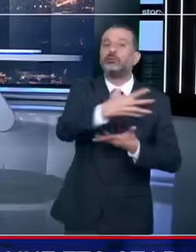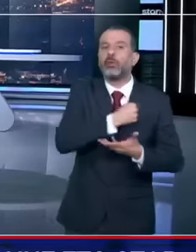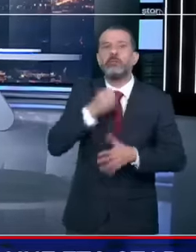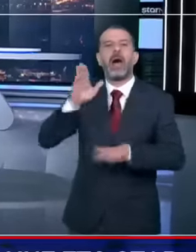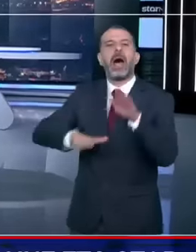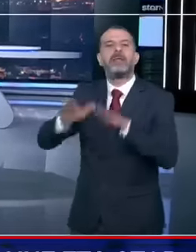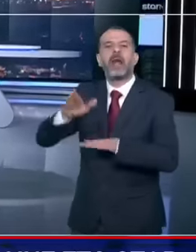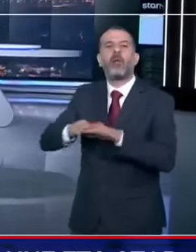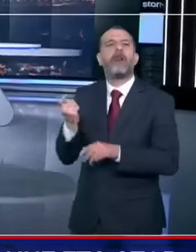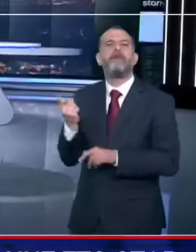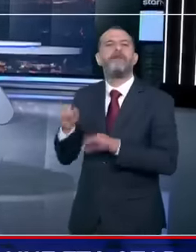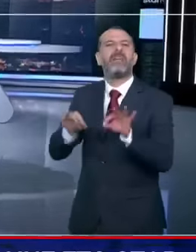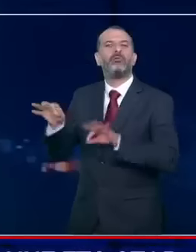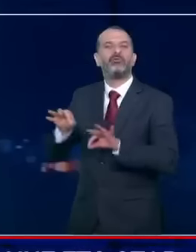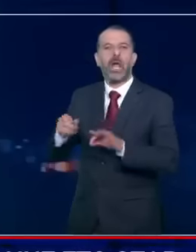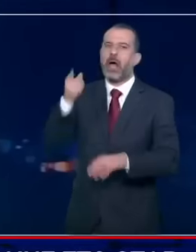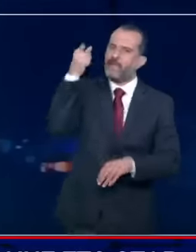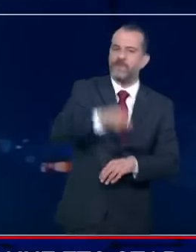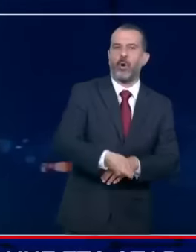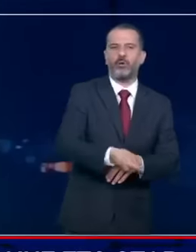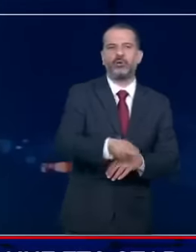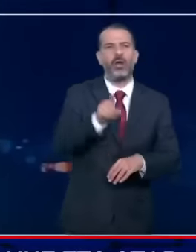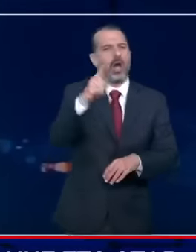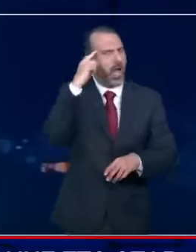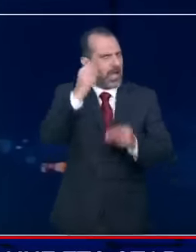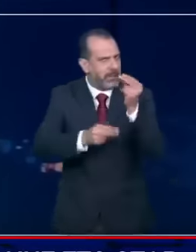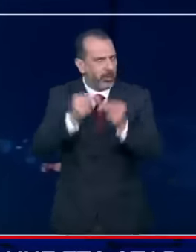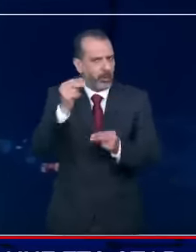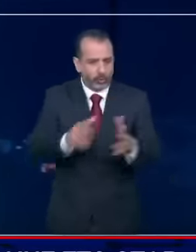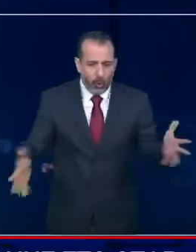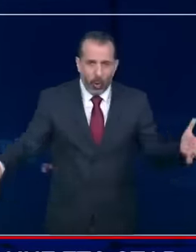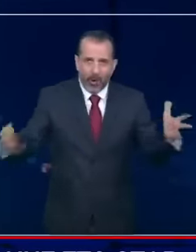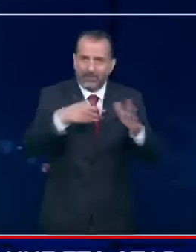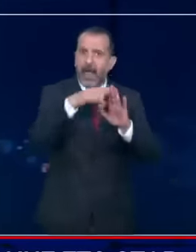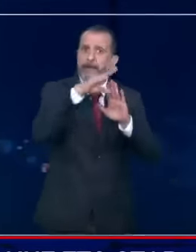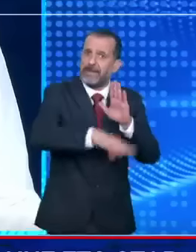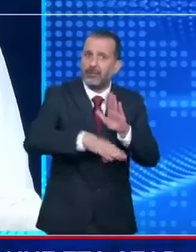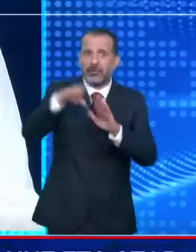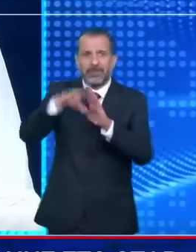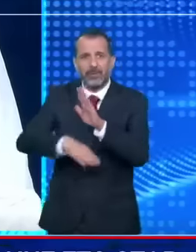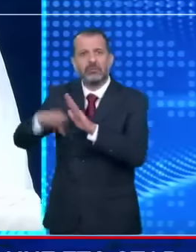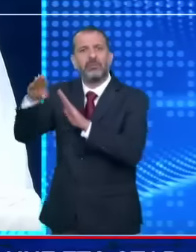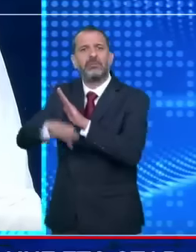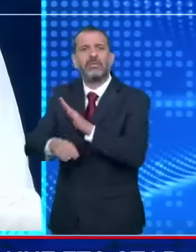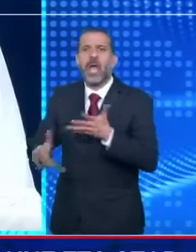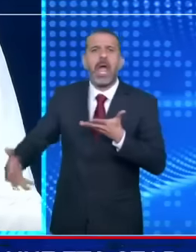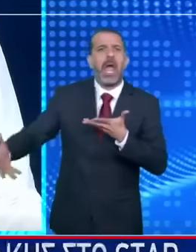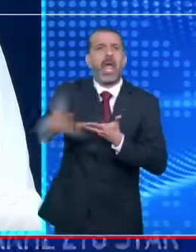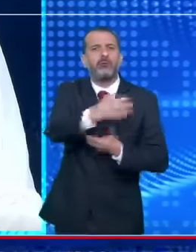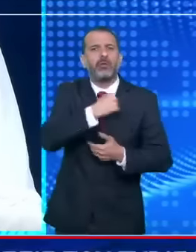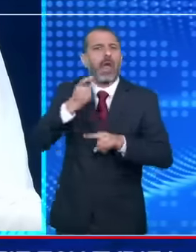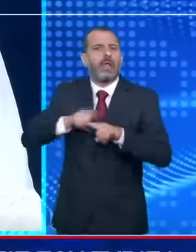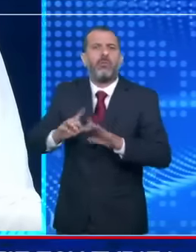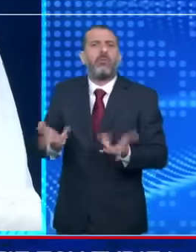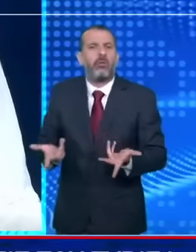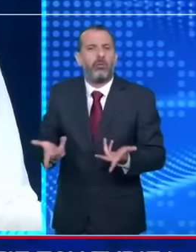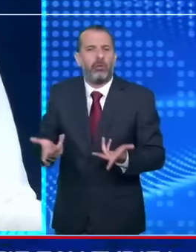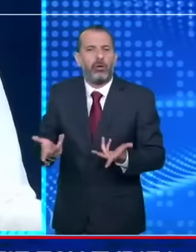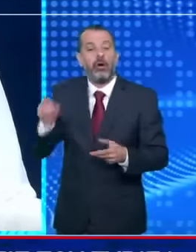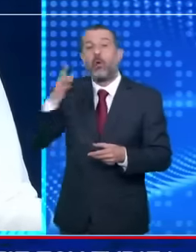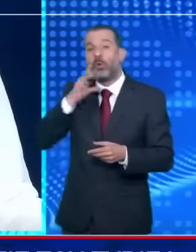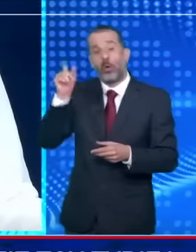έχετε υπολογίσει πόσο κοστίζουν αυτά ετησίως? Ναι, υπολογίσει. Και πόσο, γιατί το Γενικό Λογιστήριο του Κράτους δίνει ένα